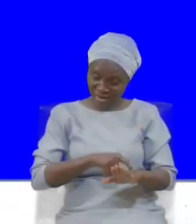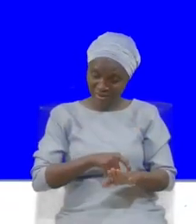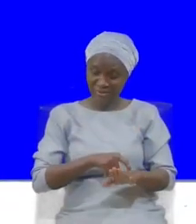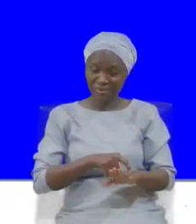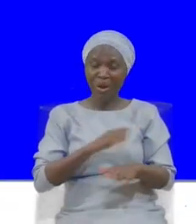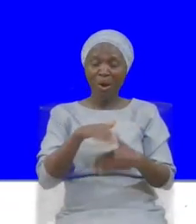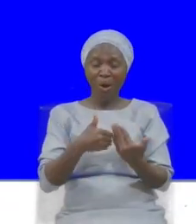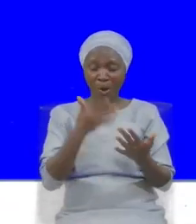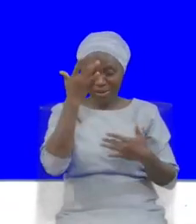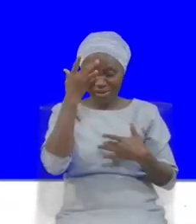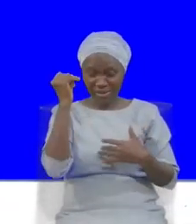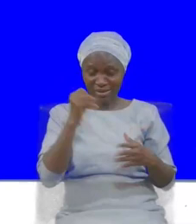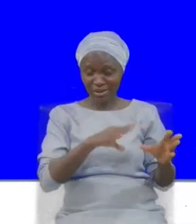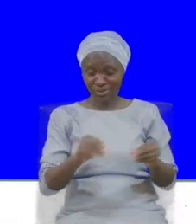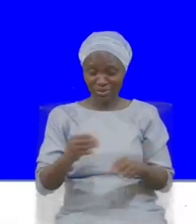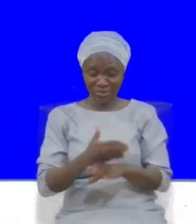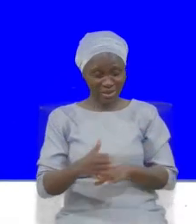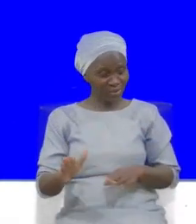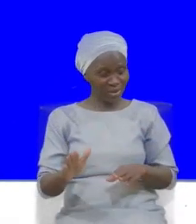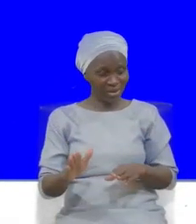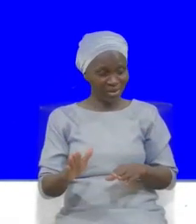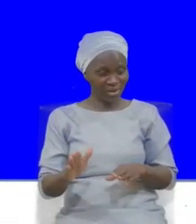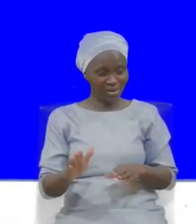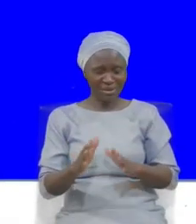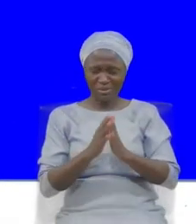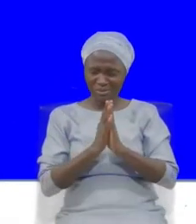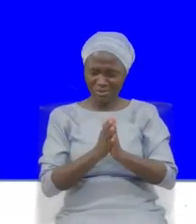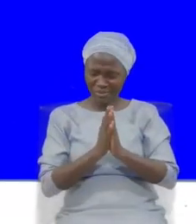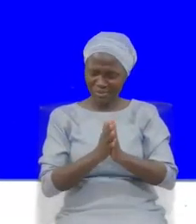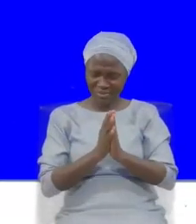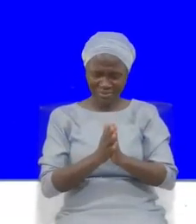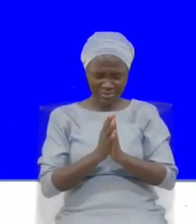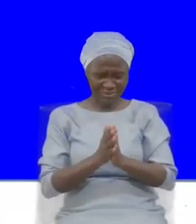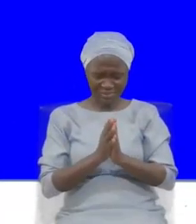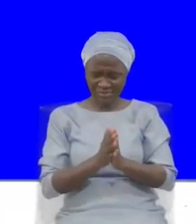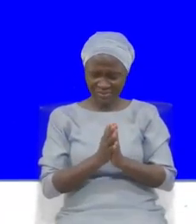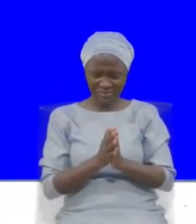Toutes les maladies se déplacent, s'en vont.